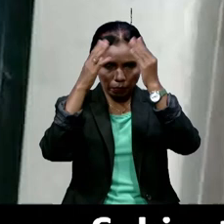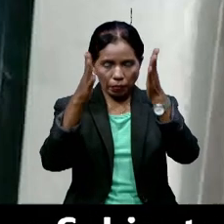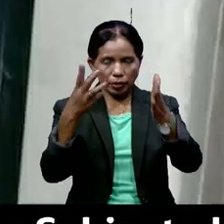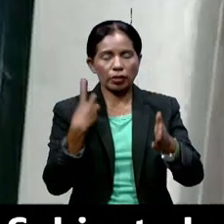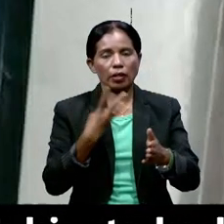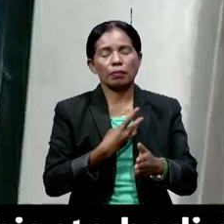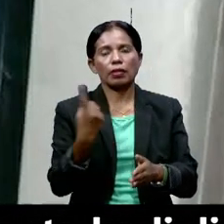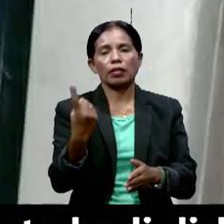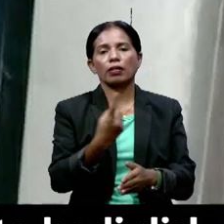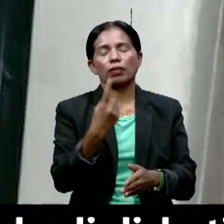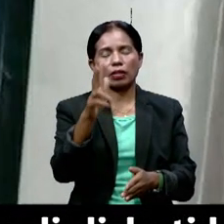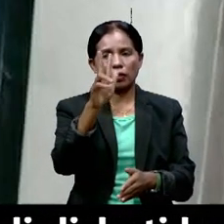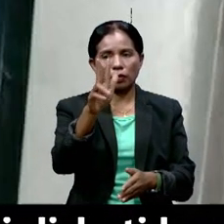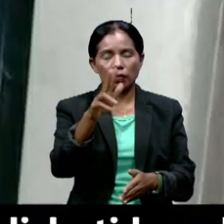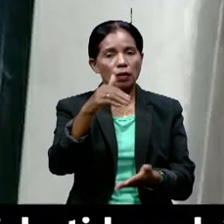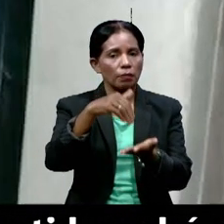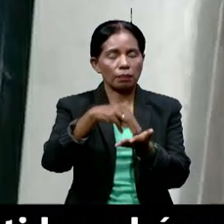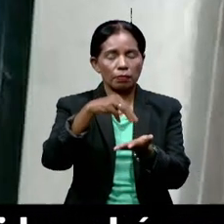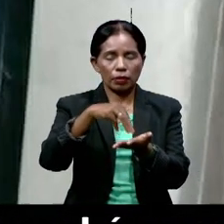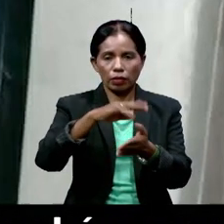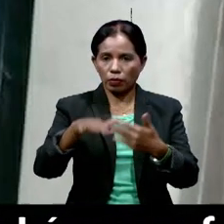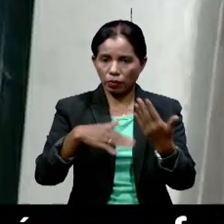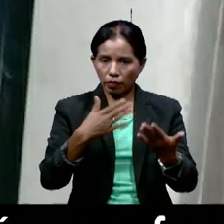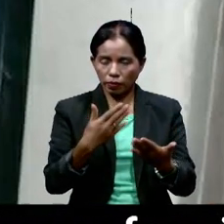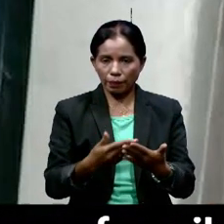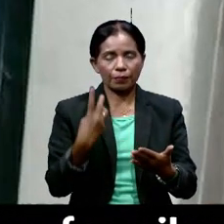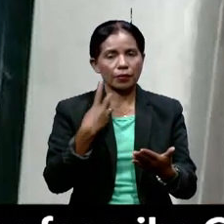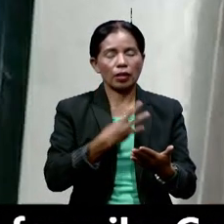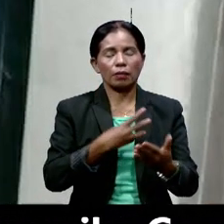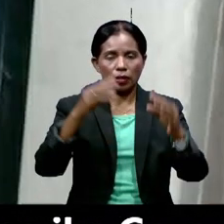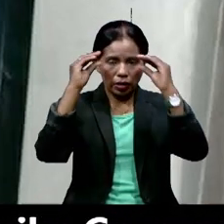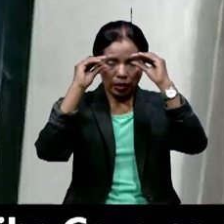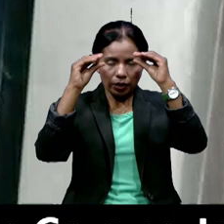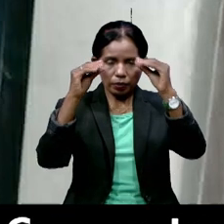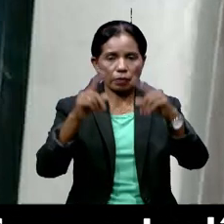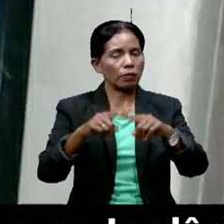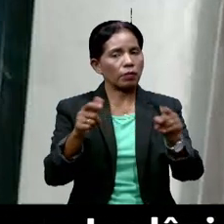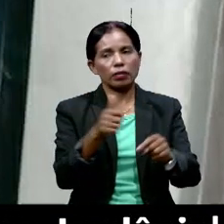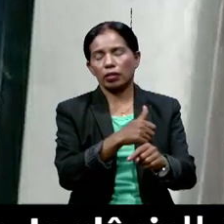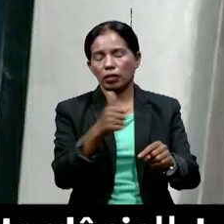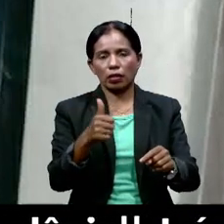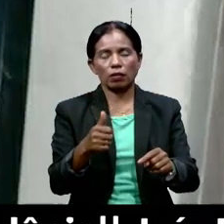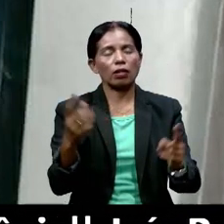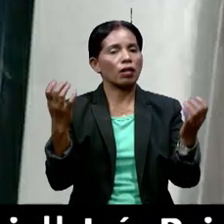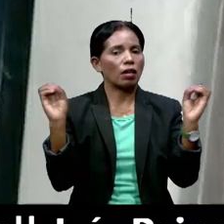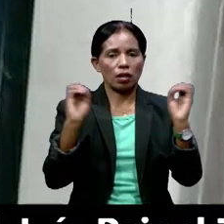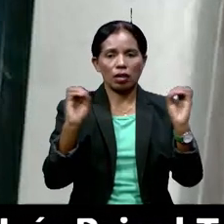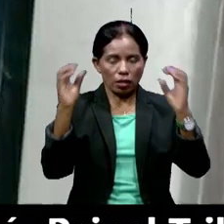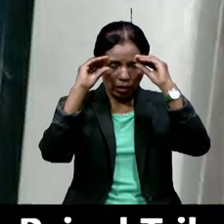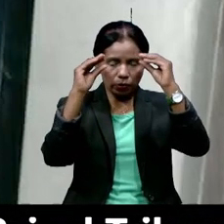no materia tulu tulu maka ami hanoring ma bese seluk ni hanoring to agora